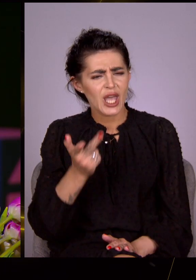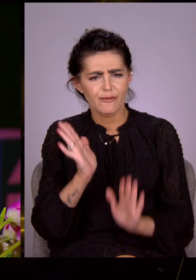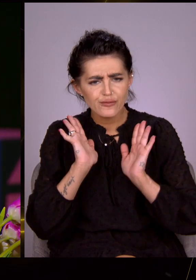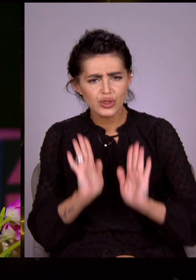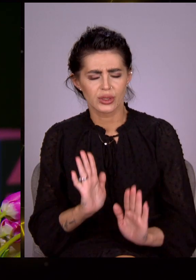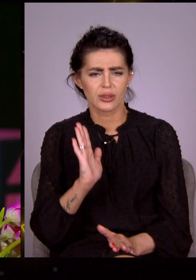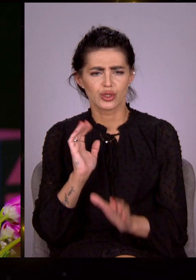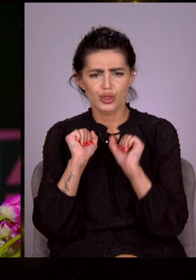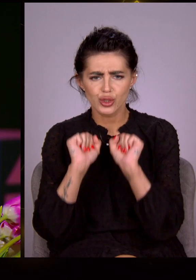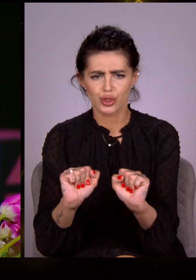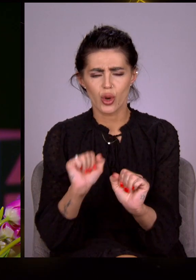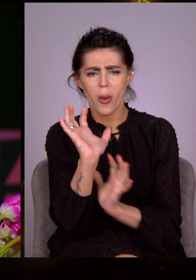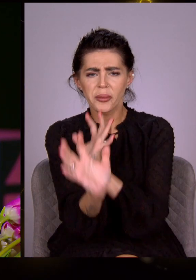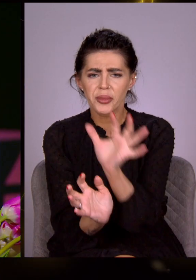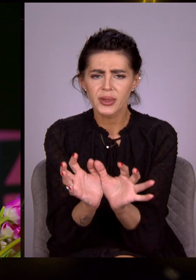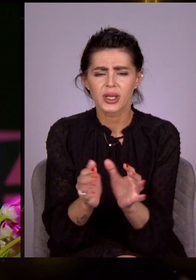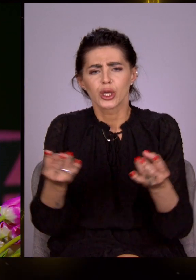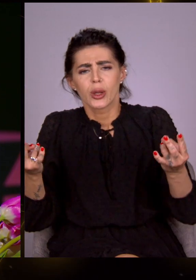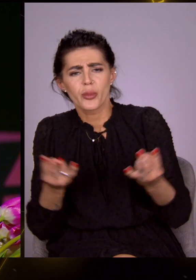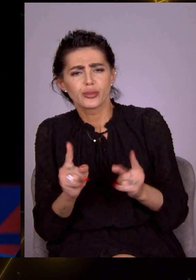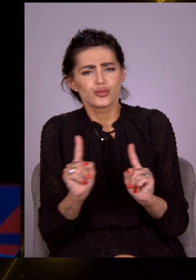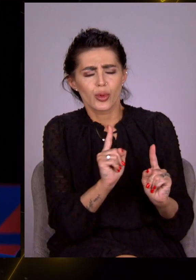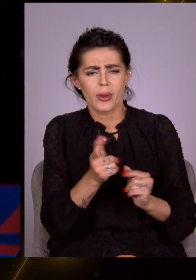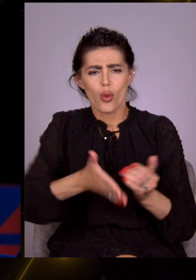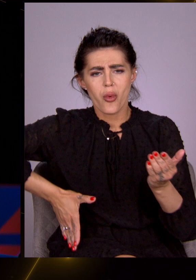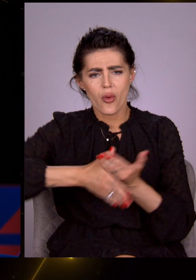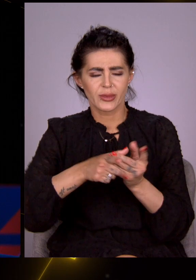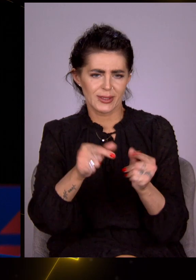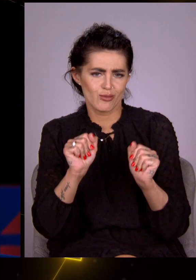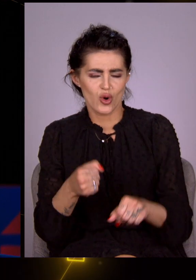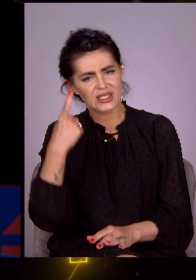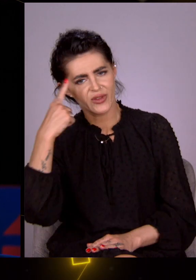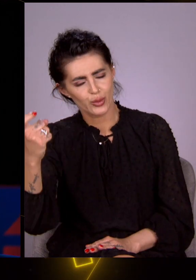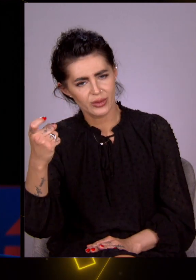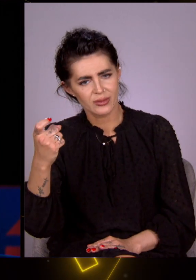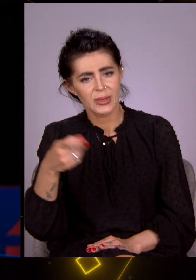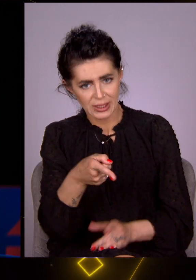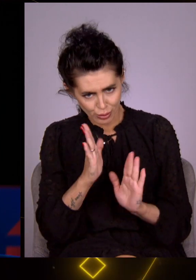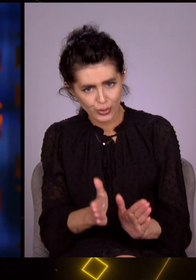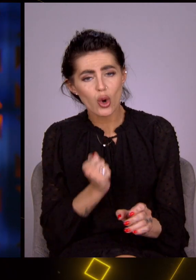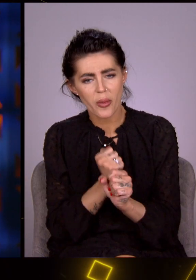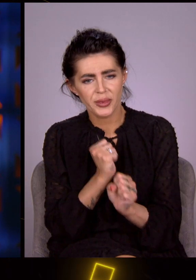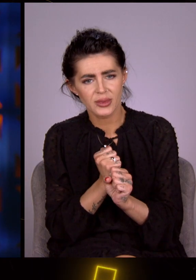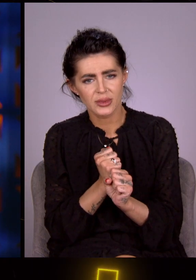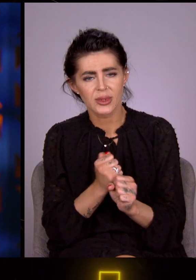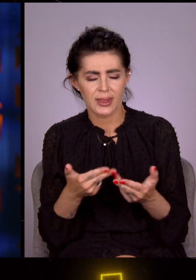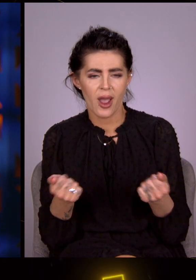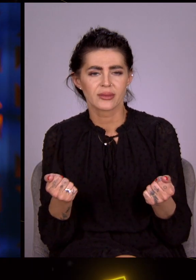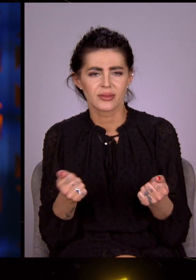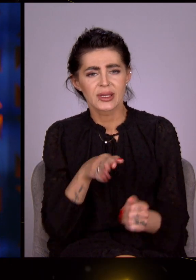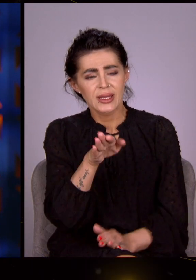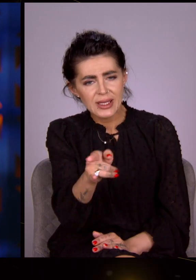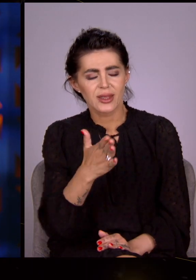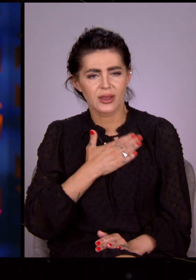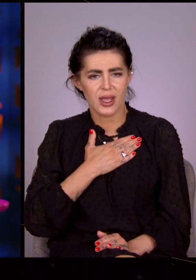захищати, оберігати. Якщо тобі знадобиться допомога, ти можеш до них звернутися. Ти будеш це робити? Да. Ти наш герой,